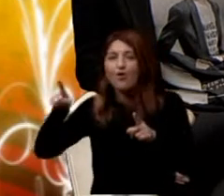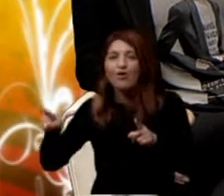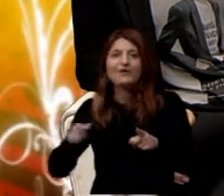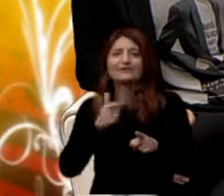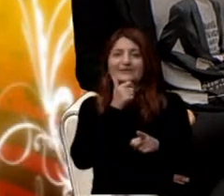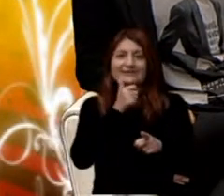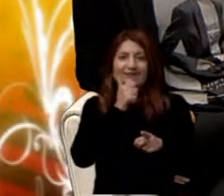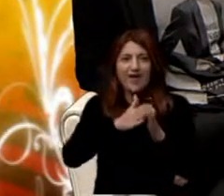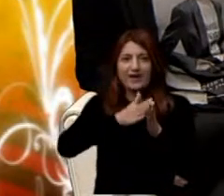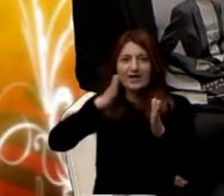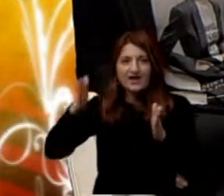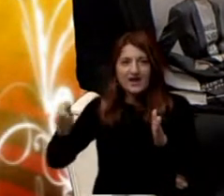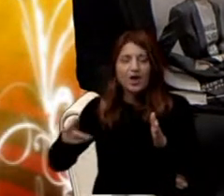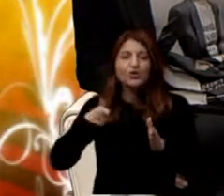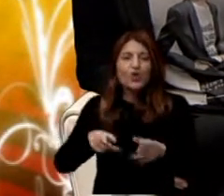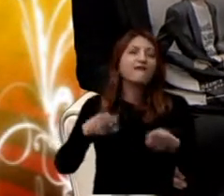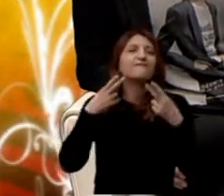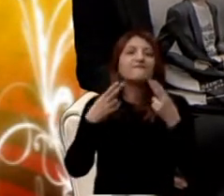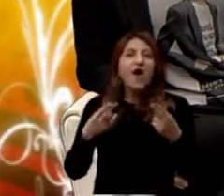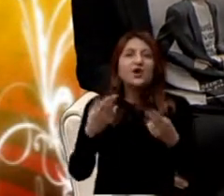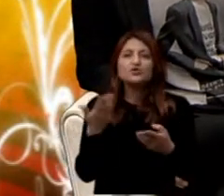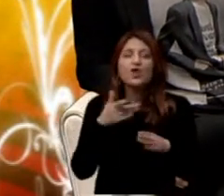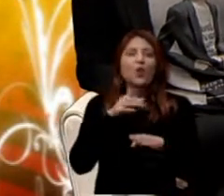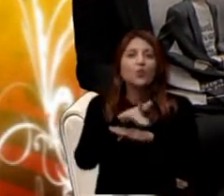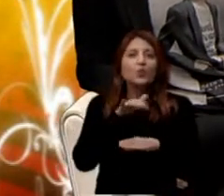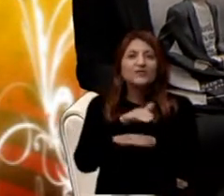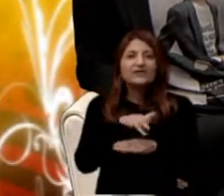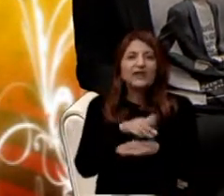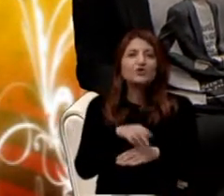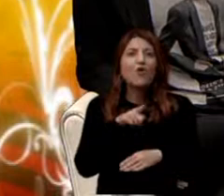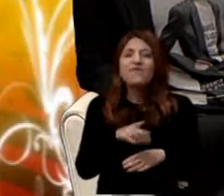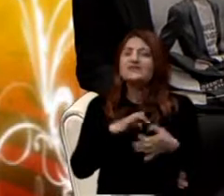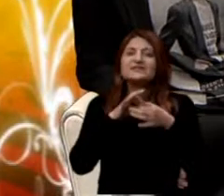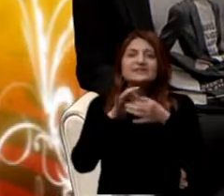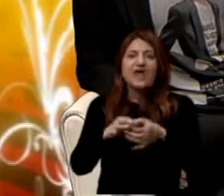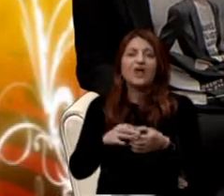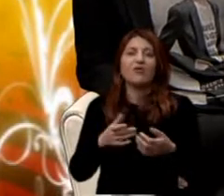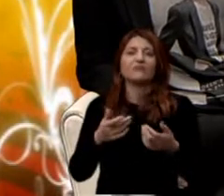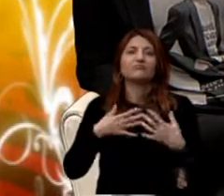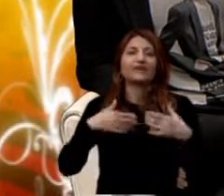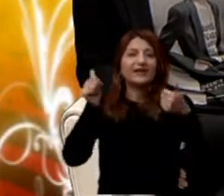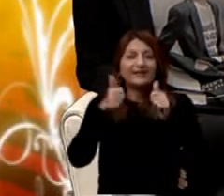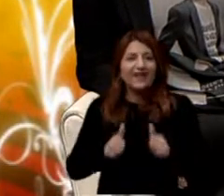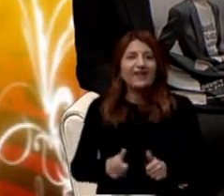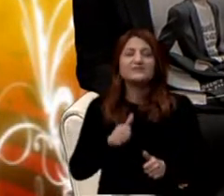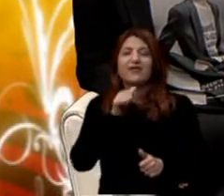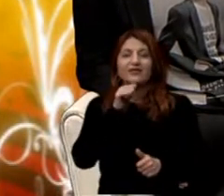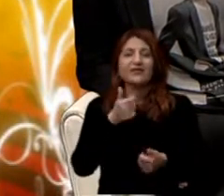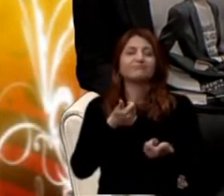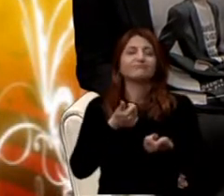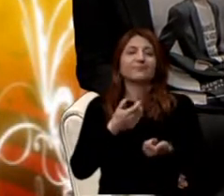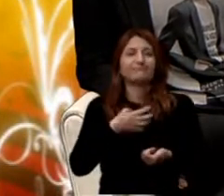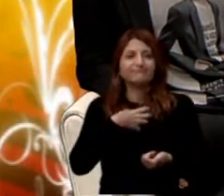trajan proces, važna koja utječe znači na tu i stalnu tjelesnu i psihičku